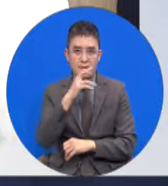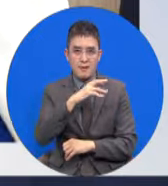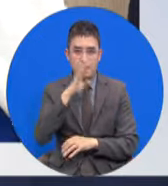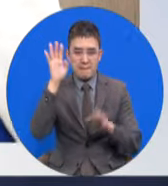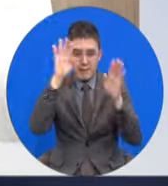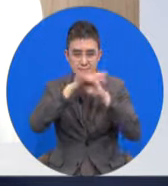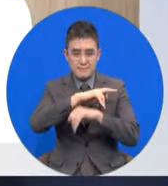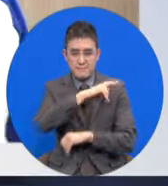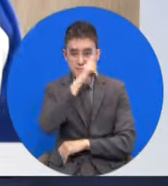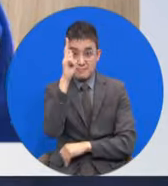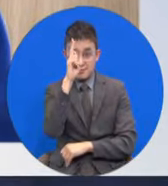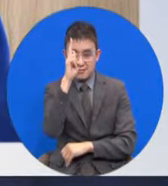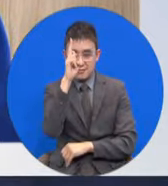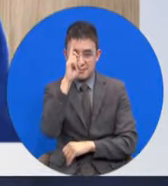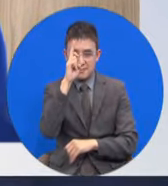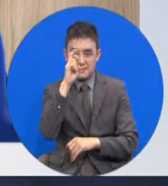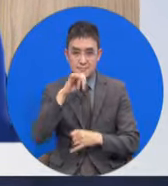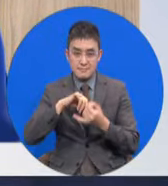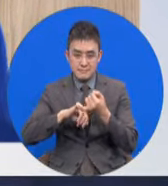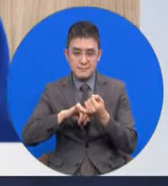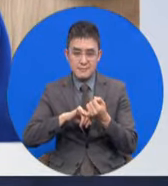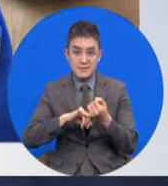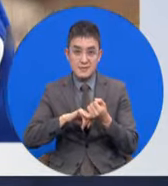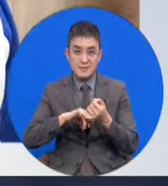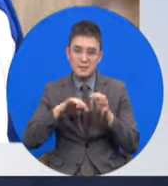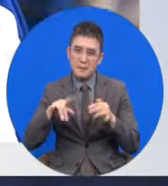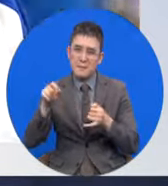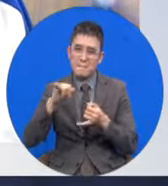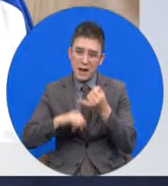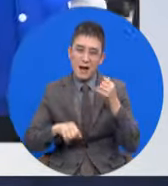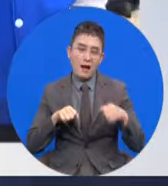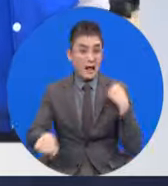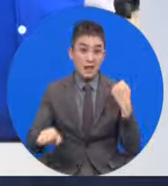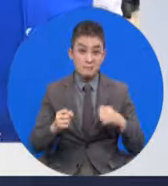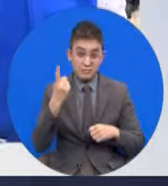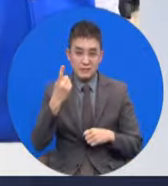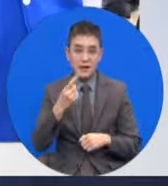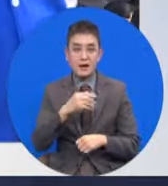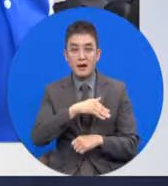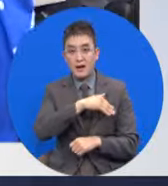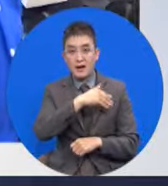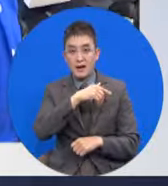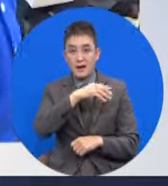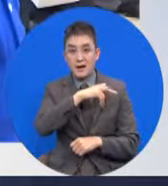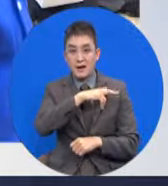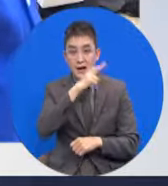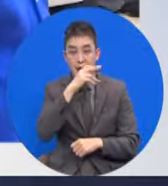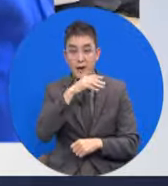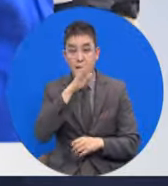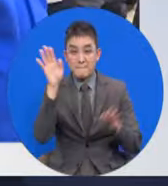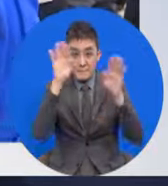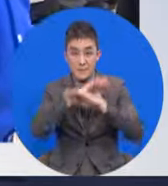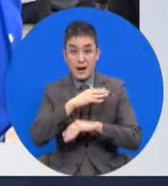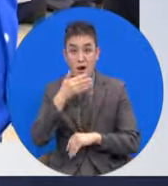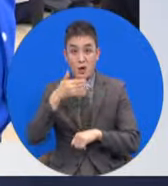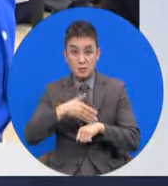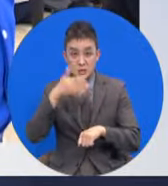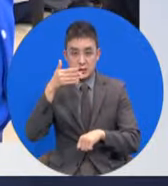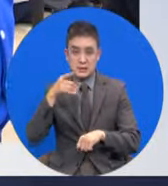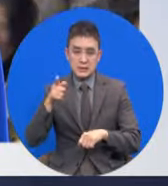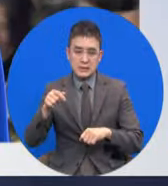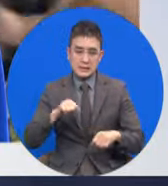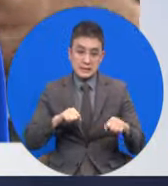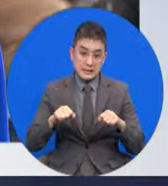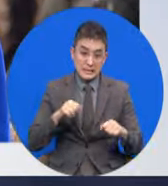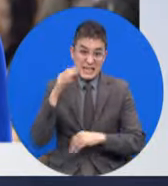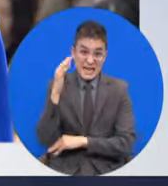밤 12시까지는 못 지키고 밤 9시까지 모든 걸 다 쏟아붓겠다 그렇게 이야기를 했는데 저 수치만 봐도 이재명